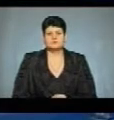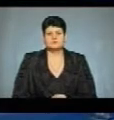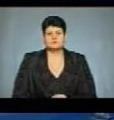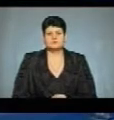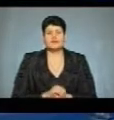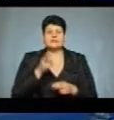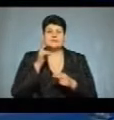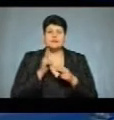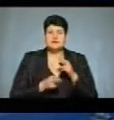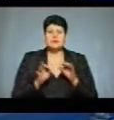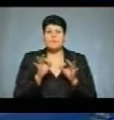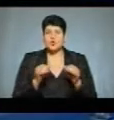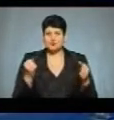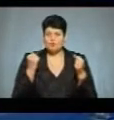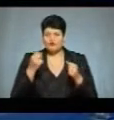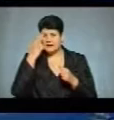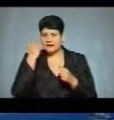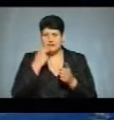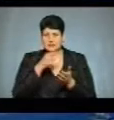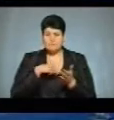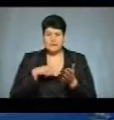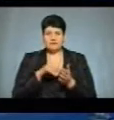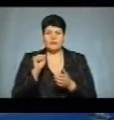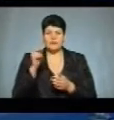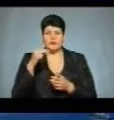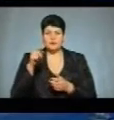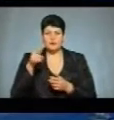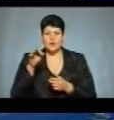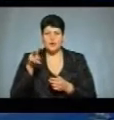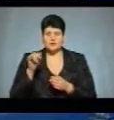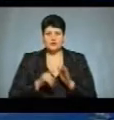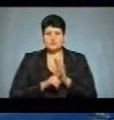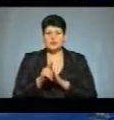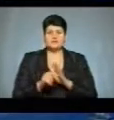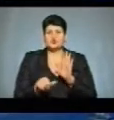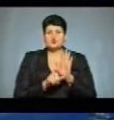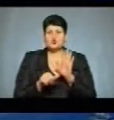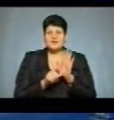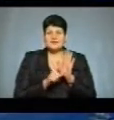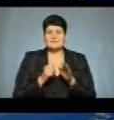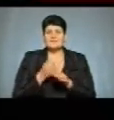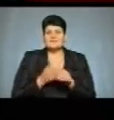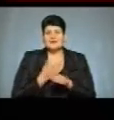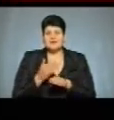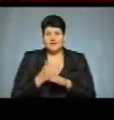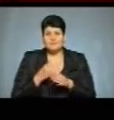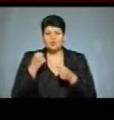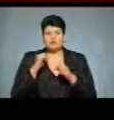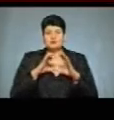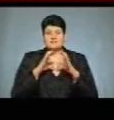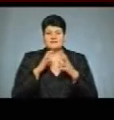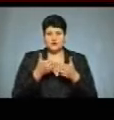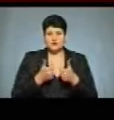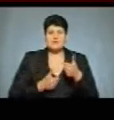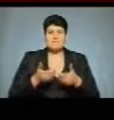І на завершення про спорт. В італійському місті Андгольц-Антерсельва розпочався 6-й етап Кубку світу з біатлону. Сьогодні відбулась гонка спринт